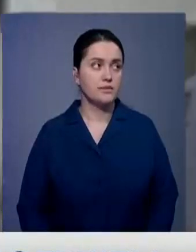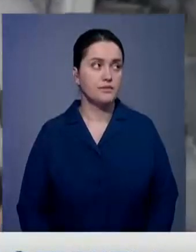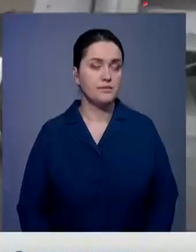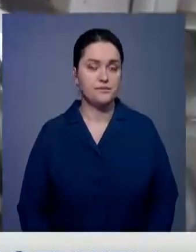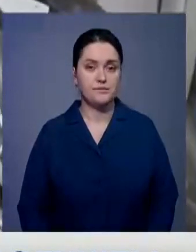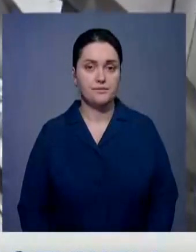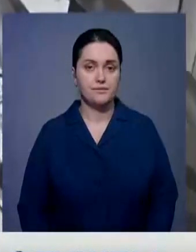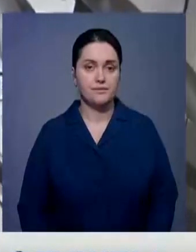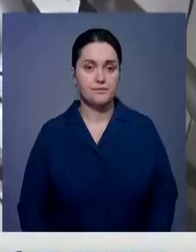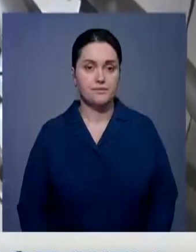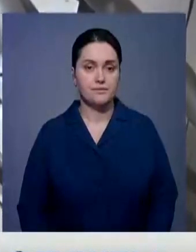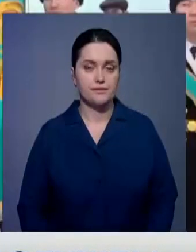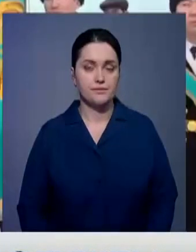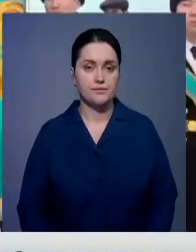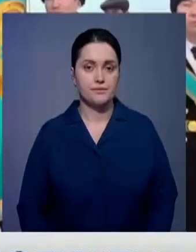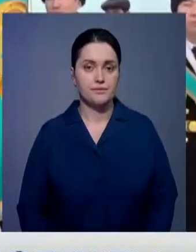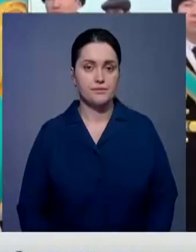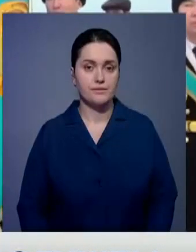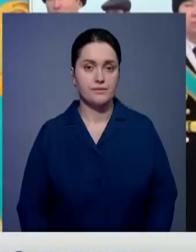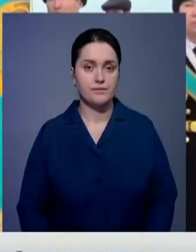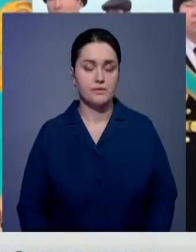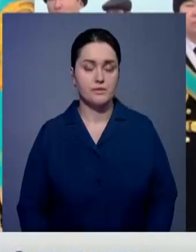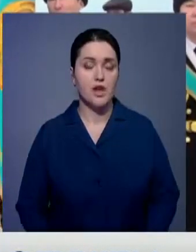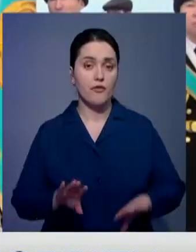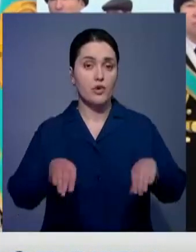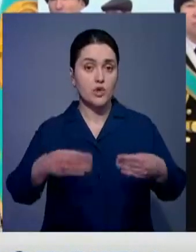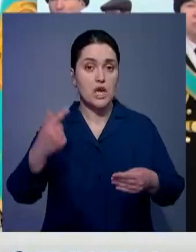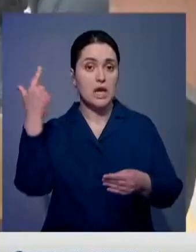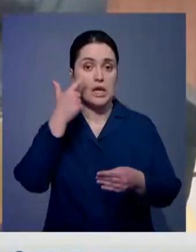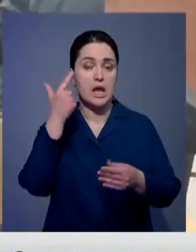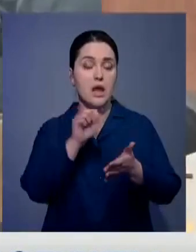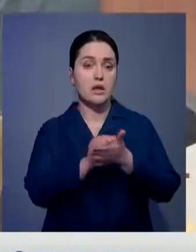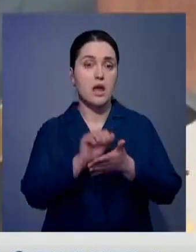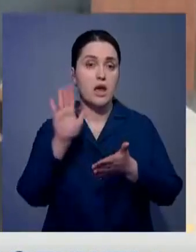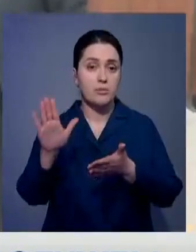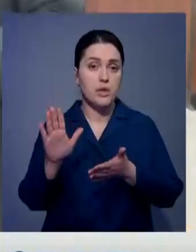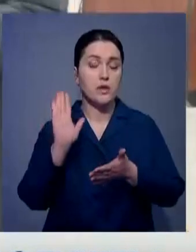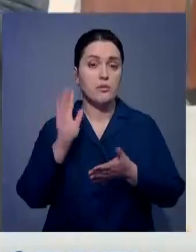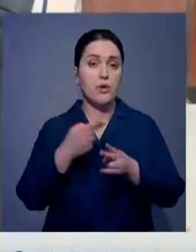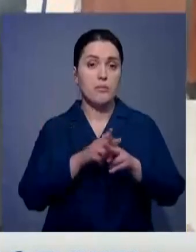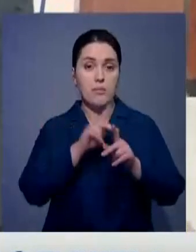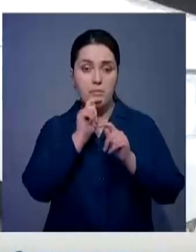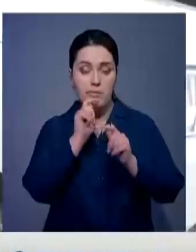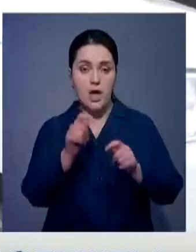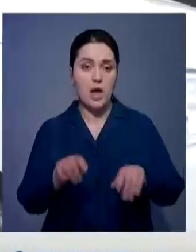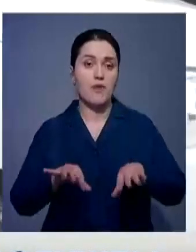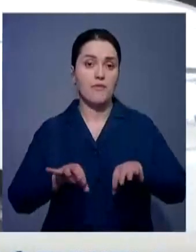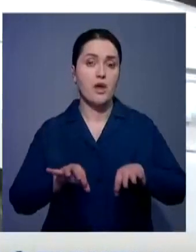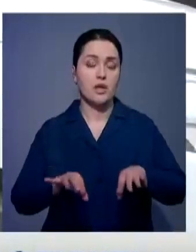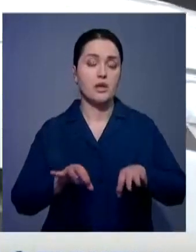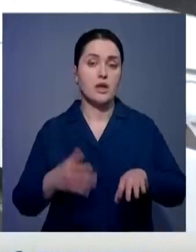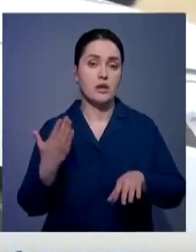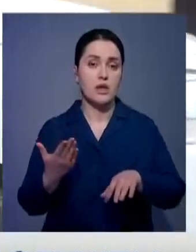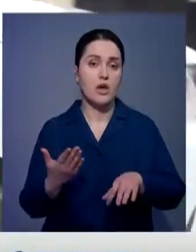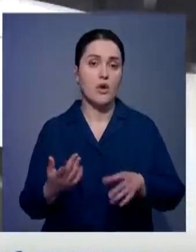Двигатель МАН. 1800. А теперь вручение грамот отличившимся морским пограничникам. И подарок – автомобиль от руководства